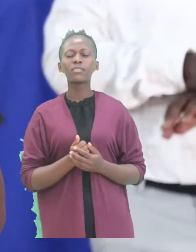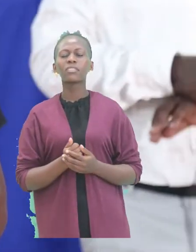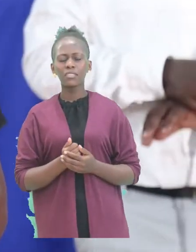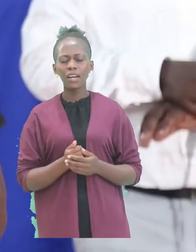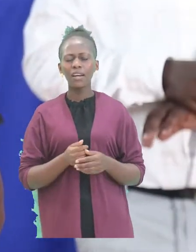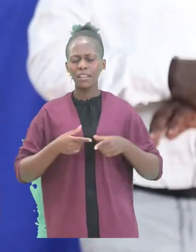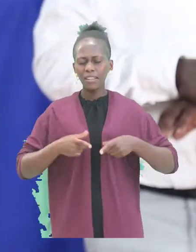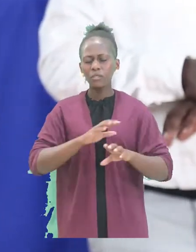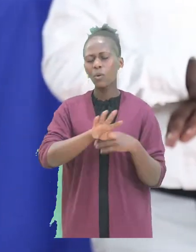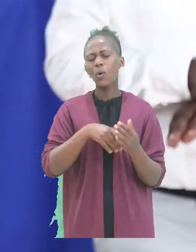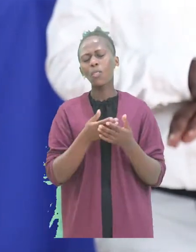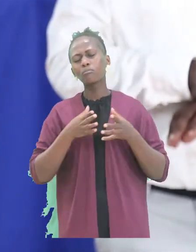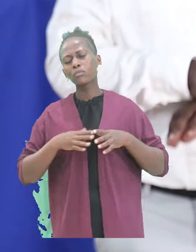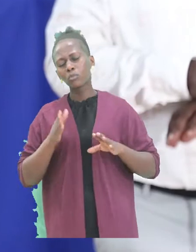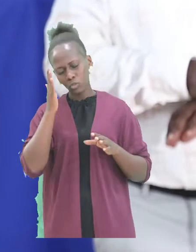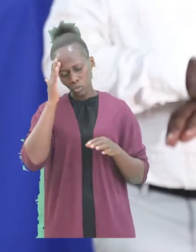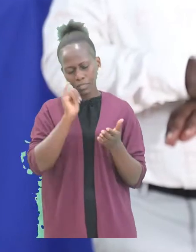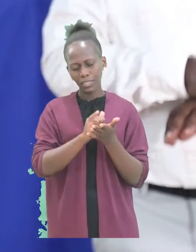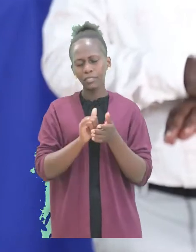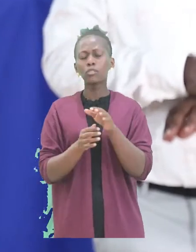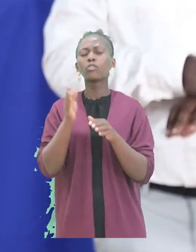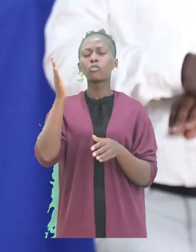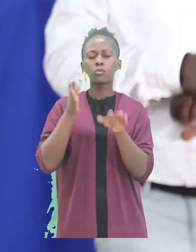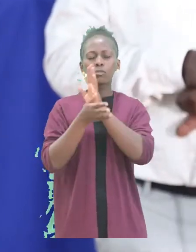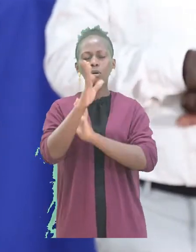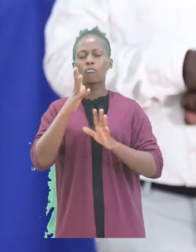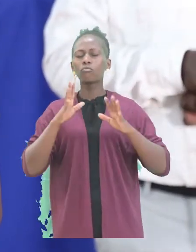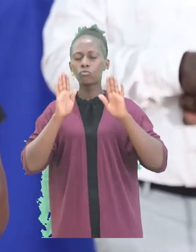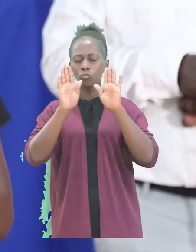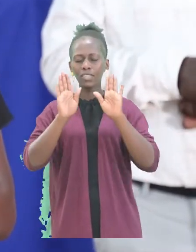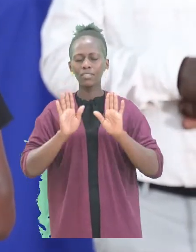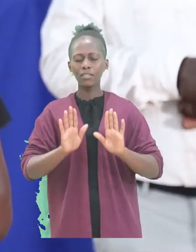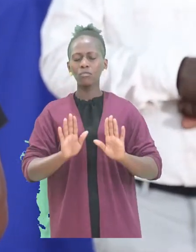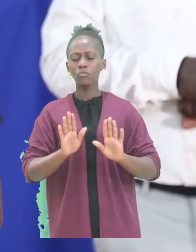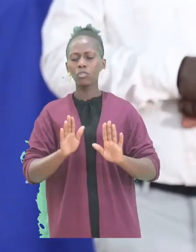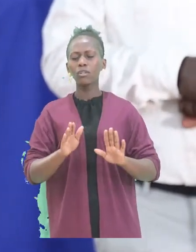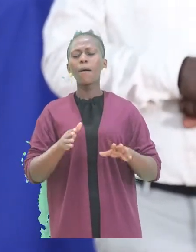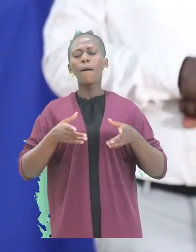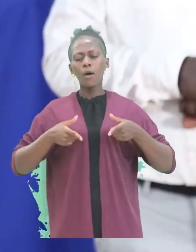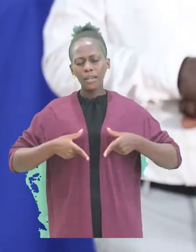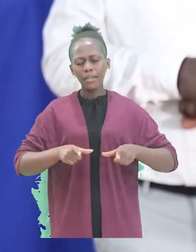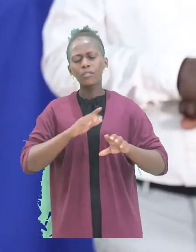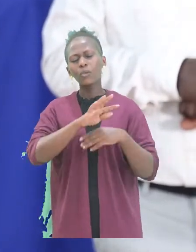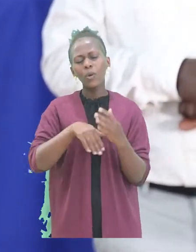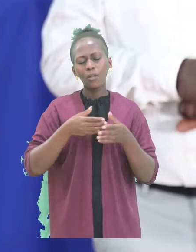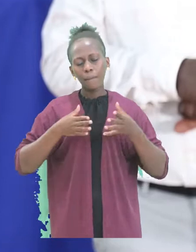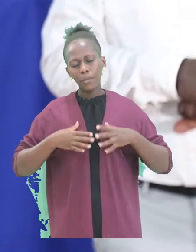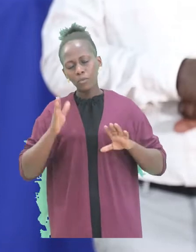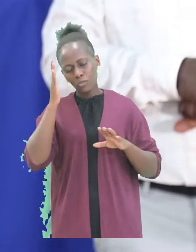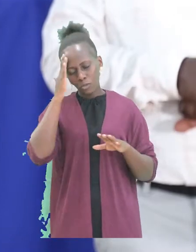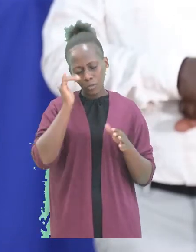Naijulikane ya kuwa Baba, wewe ni Mungu uliye mkuu. Naijulikane ya kuwa wewe waweza yote ambayo